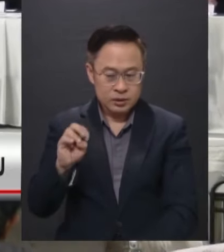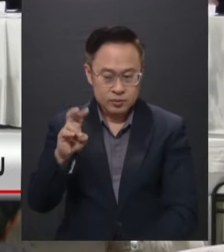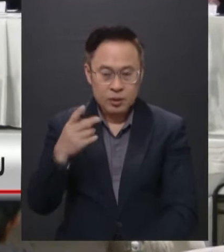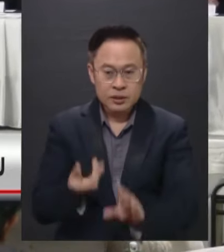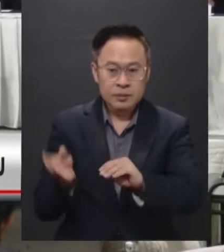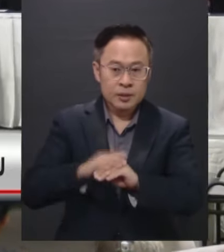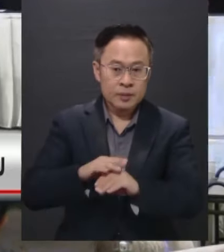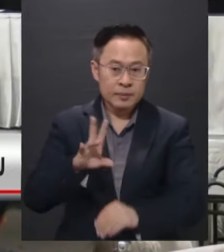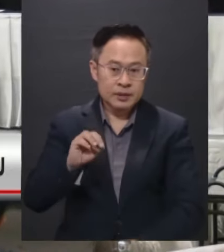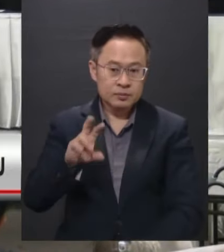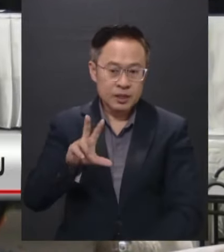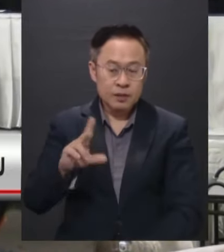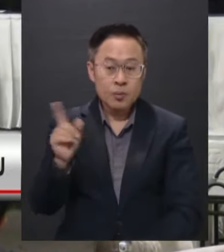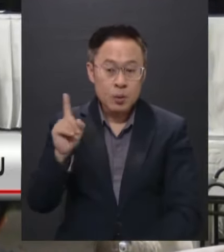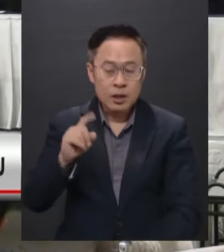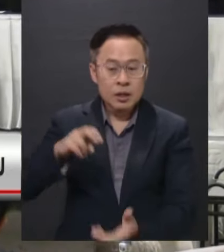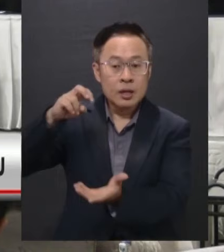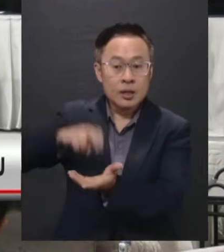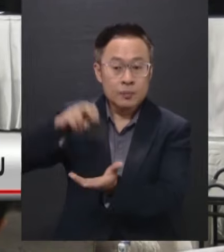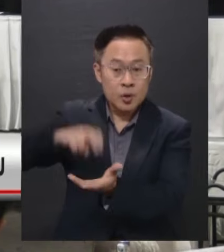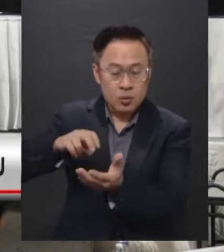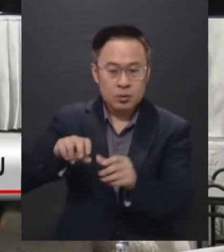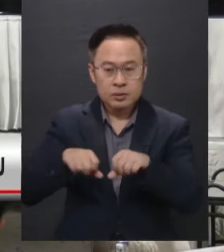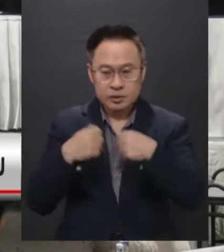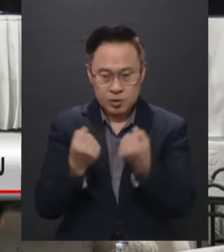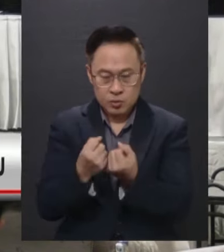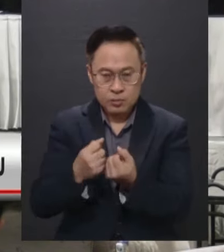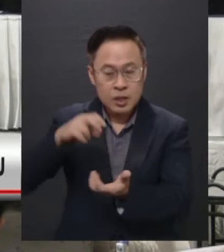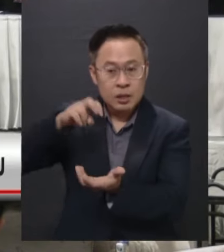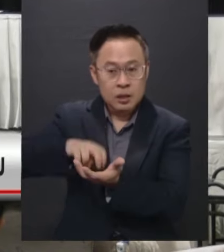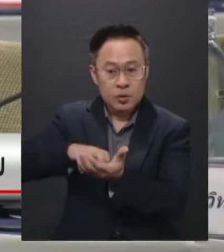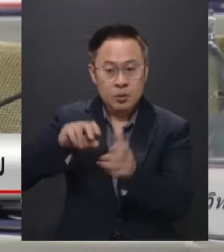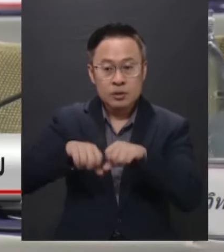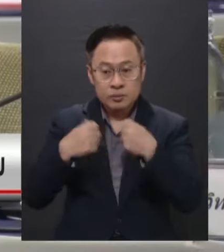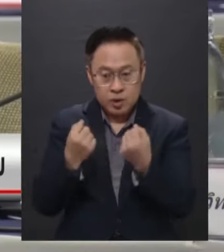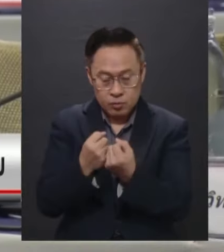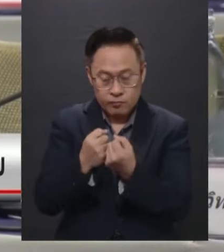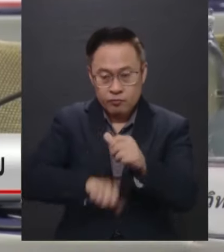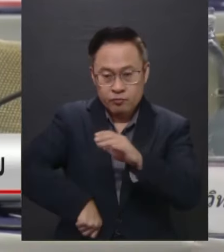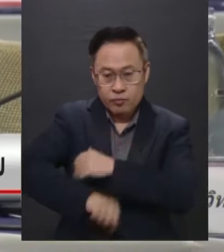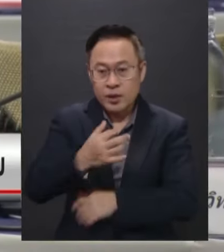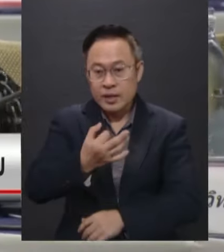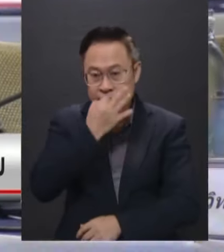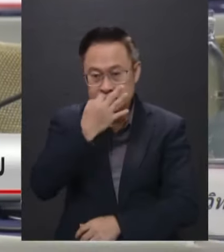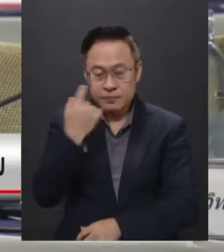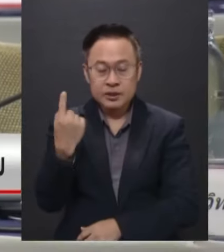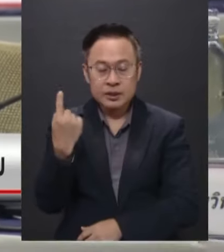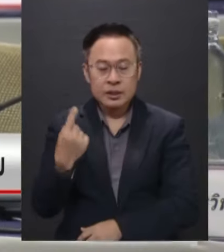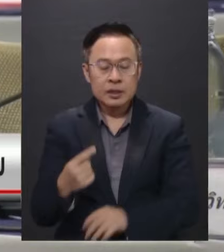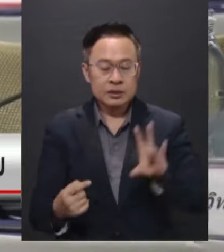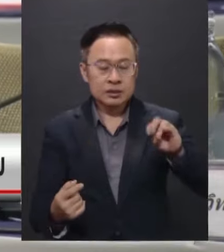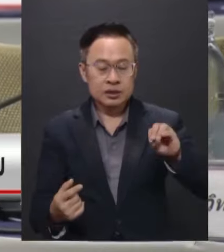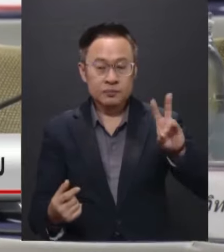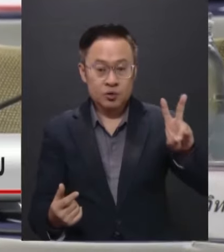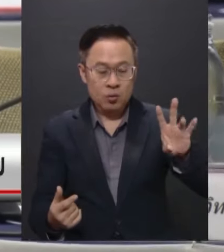ป็น73เสียงนะคะเพราะว่าอย่างที่บอกว่าช่วงเช้าจะมีการรับรองสมาชิกเพิ่มนั่นก็คือสมาคมนักฟุตบอลอาชีพ